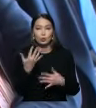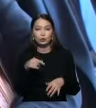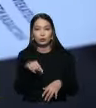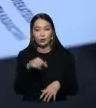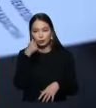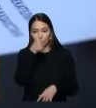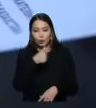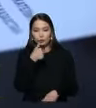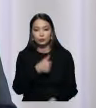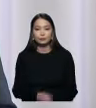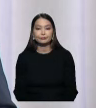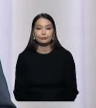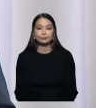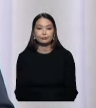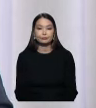этом году.